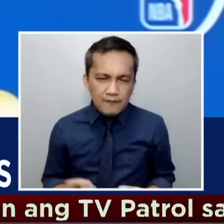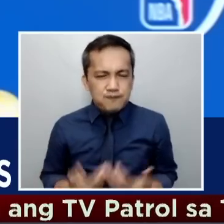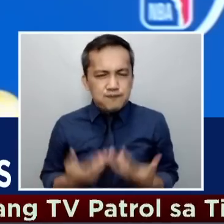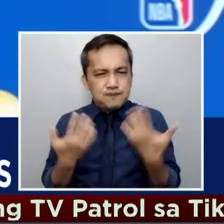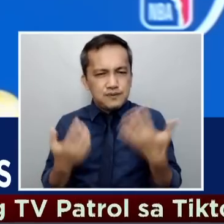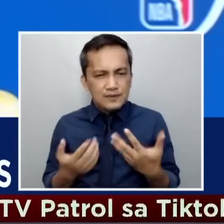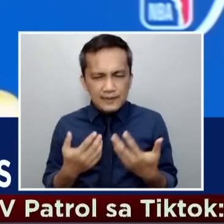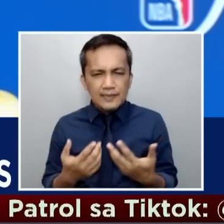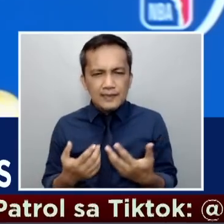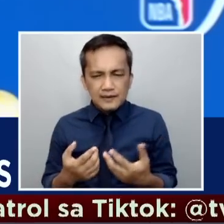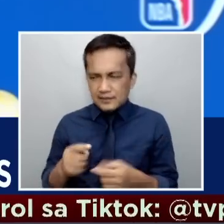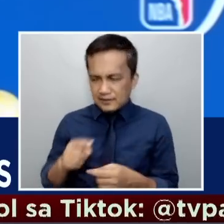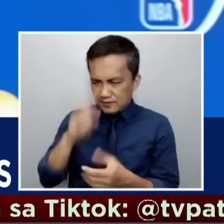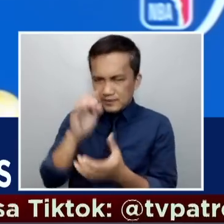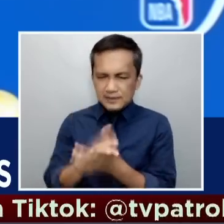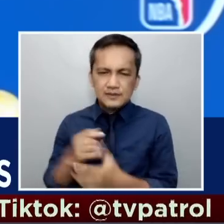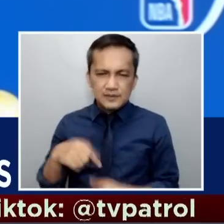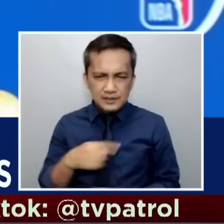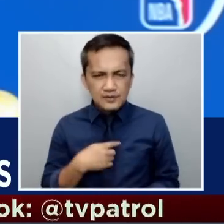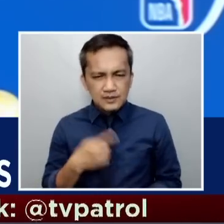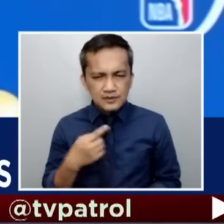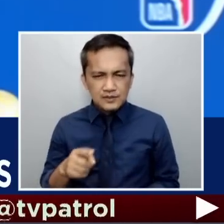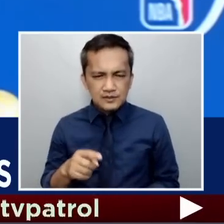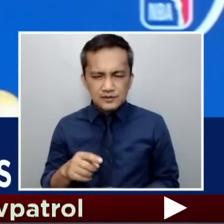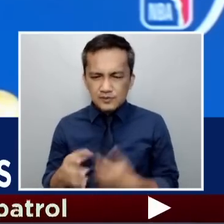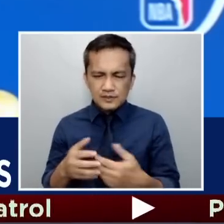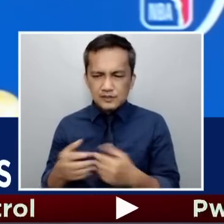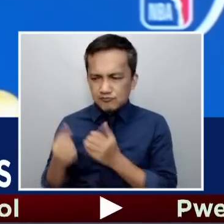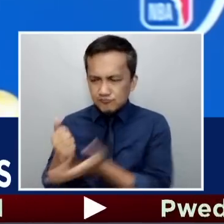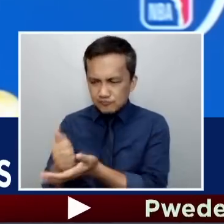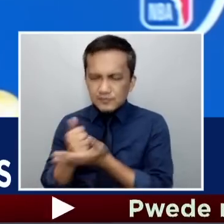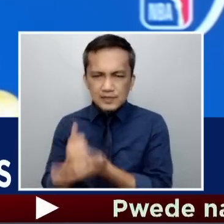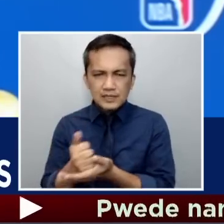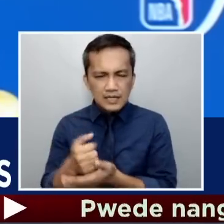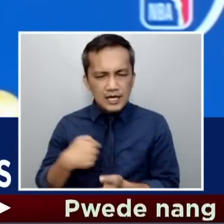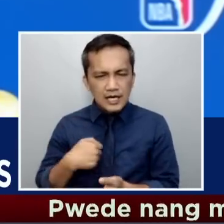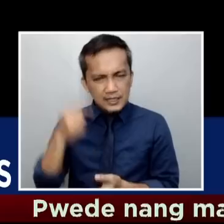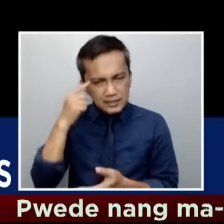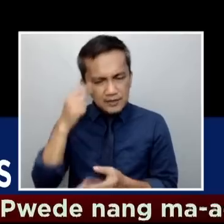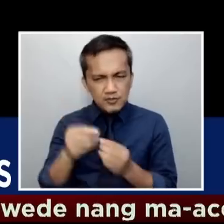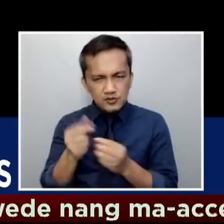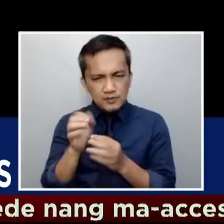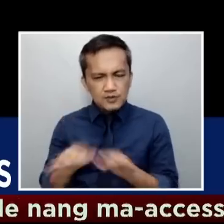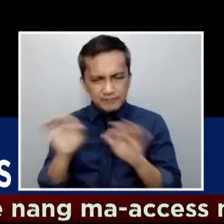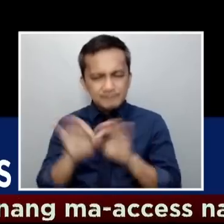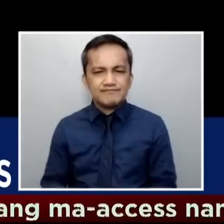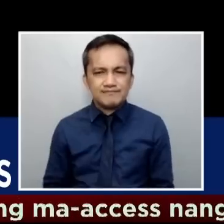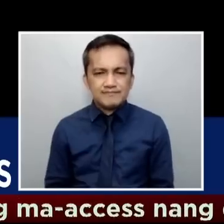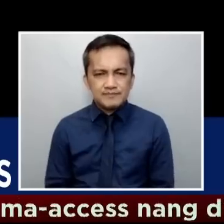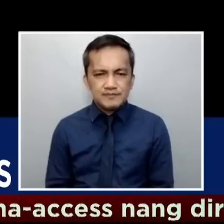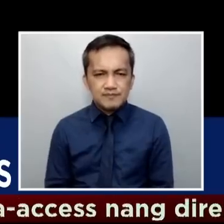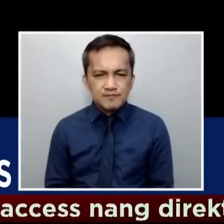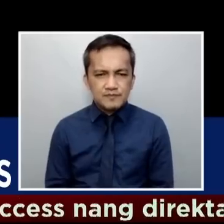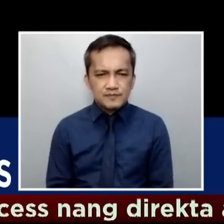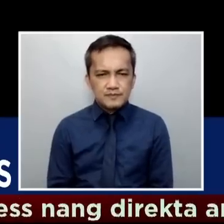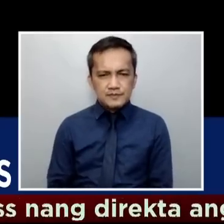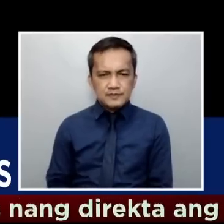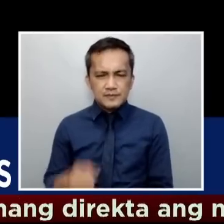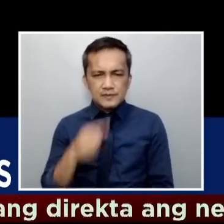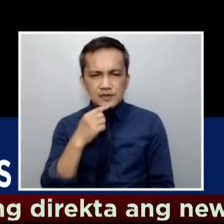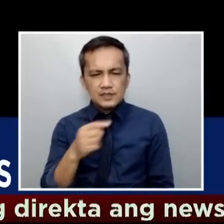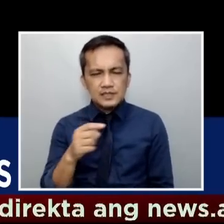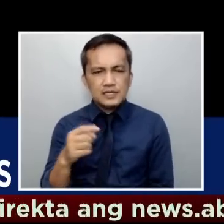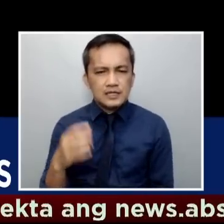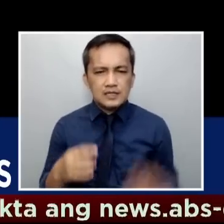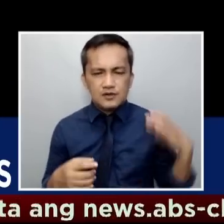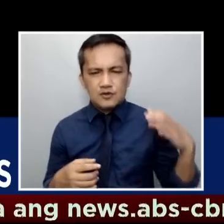in us. Every player believe in each other. And I think that's the most important thing. Ipinagmamalaki naman ni Heat Coach Eric